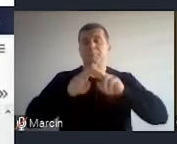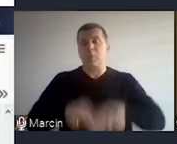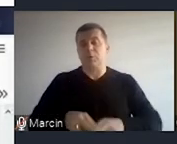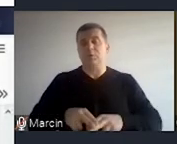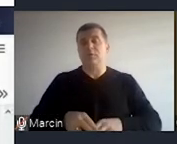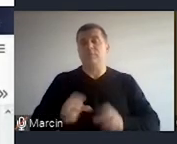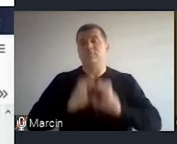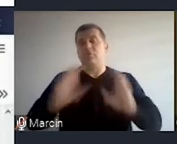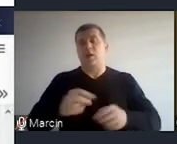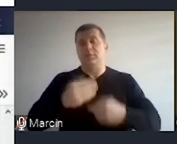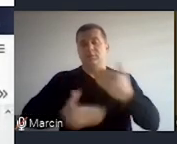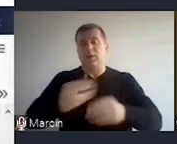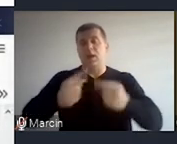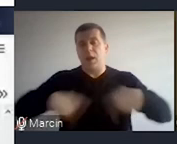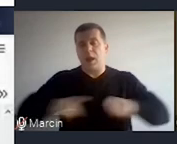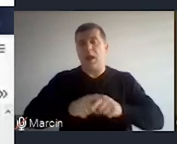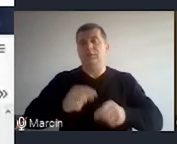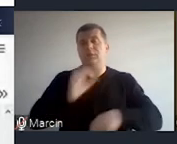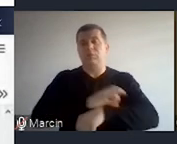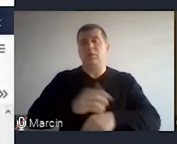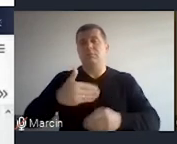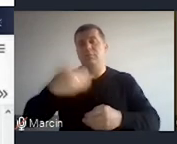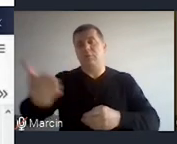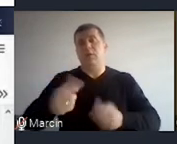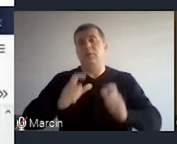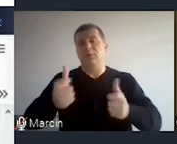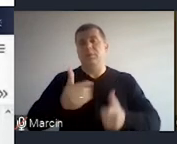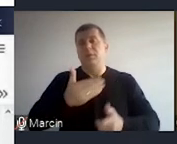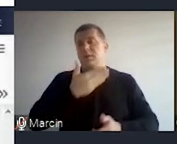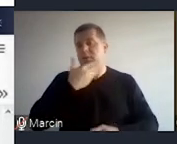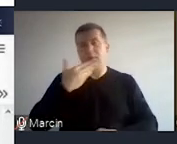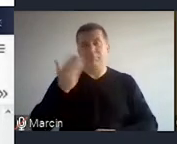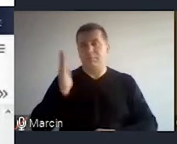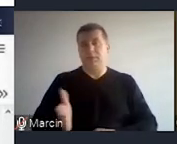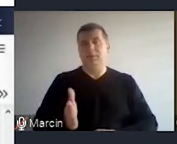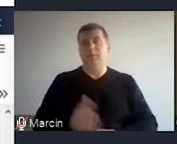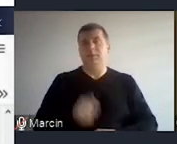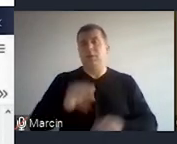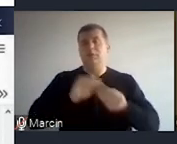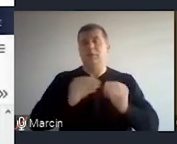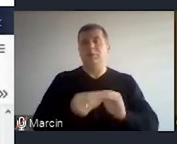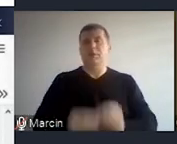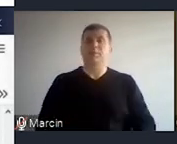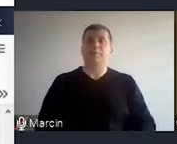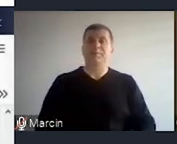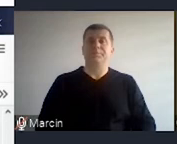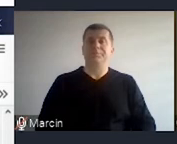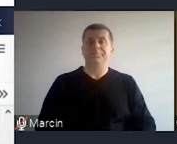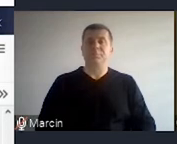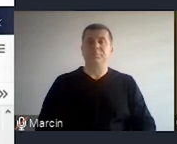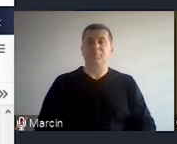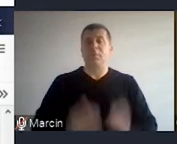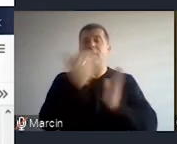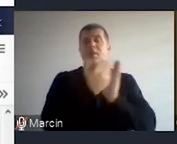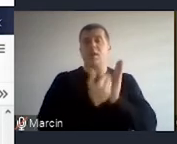W trakcie realizacji projektu w pozostałych przypadkach nie będzie już z tym problemu. No i teraz